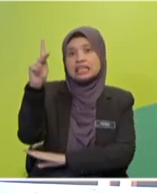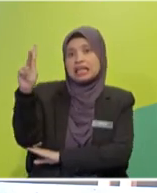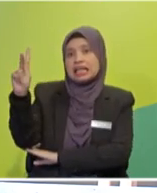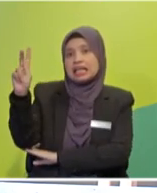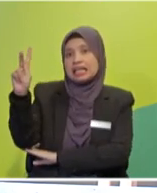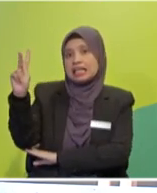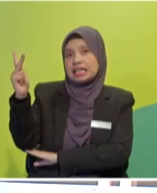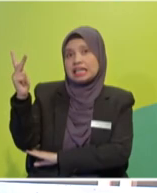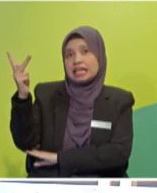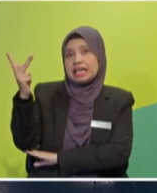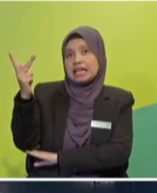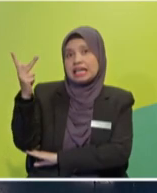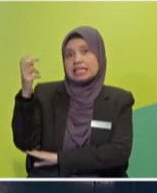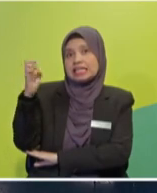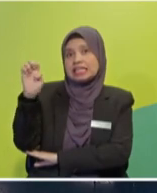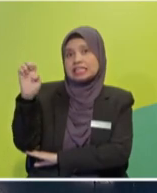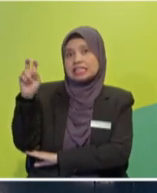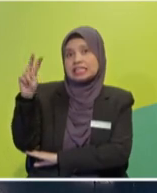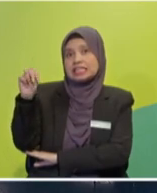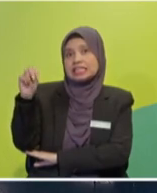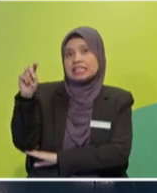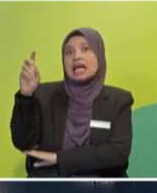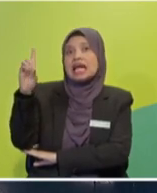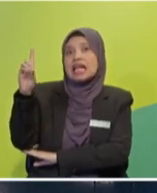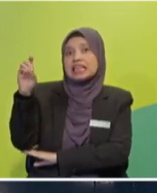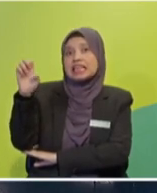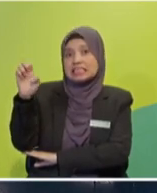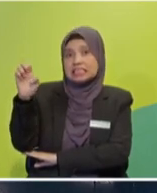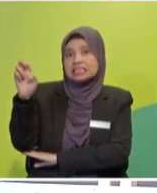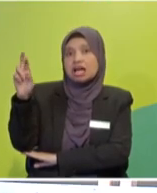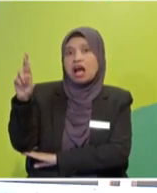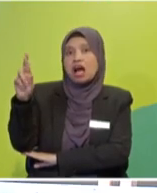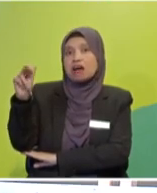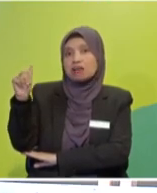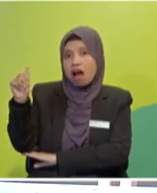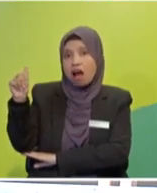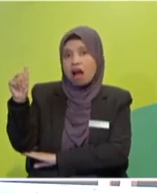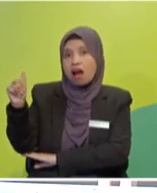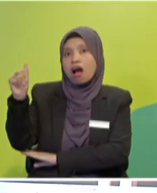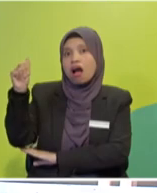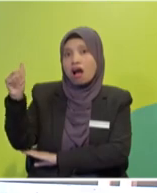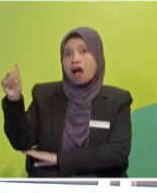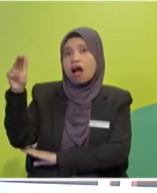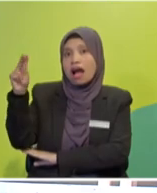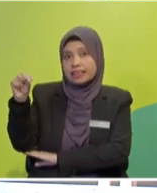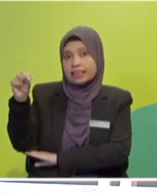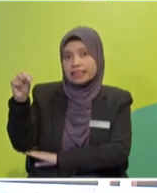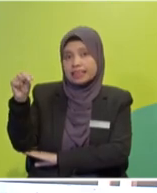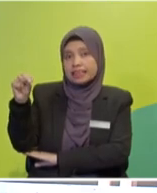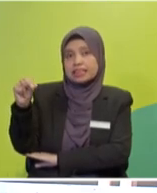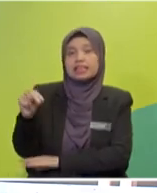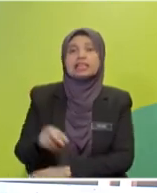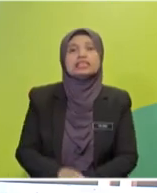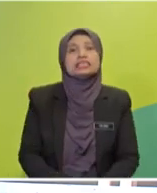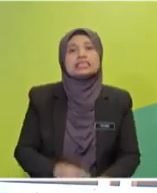Kenderaan. Okey. Hari ini kita belajar pasal apa? Kita belajar bukan darat, bukan